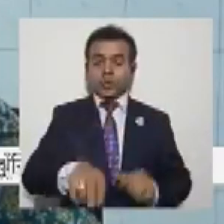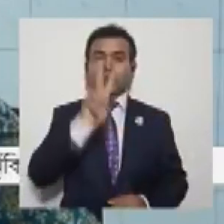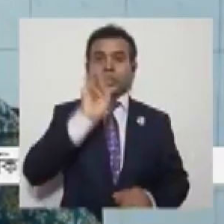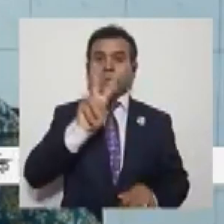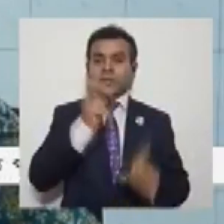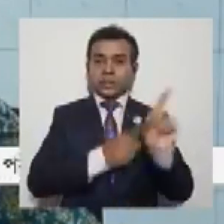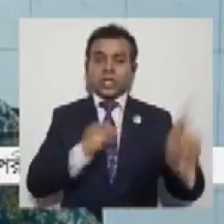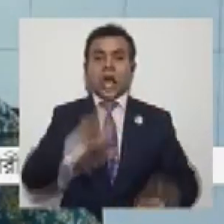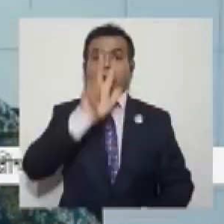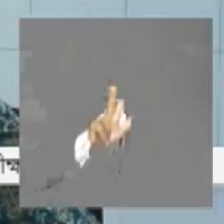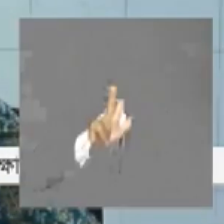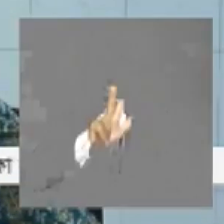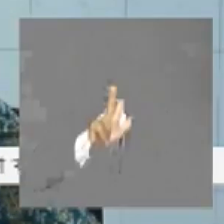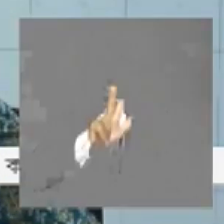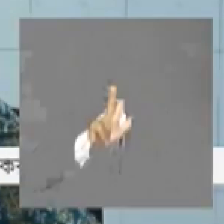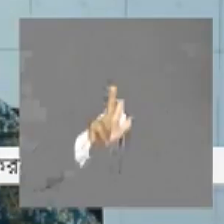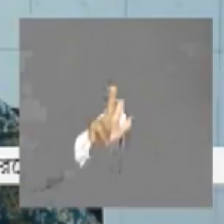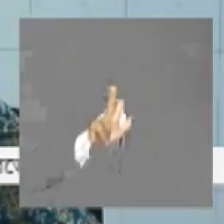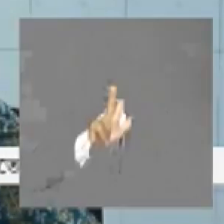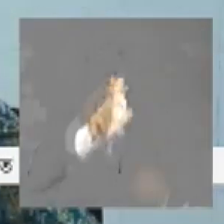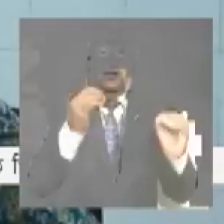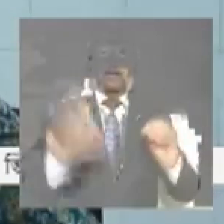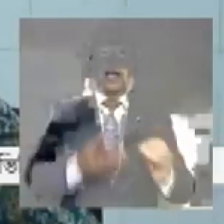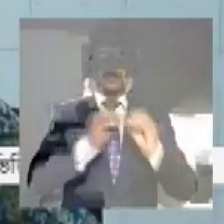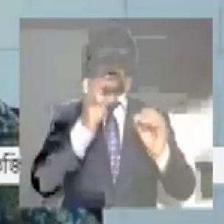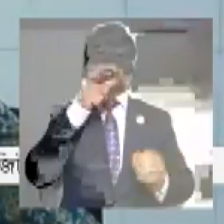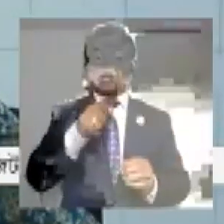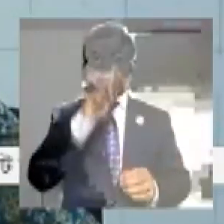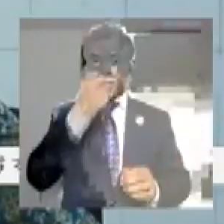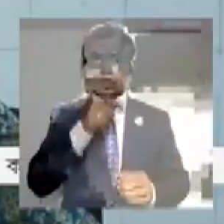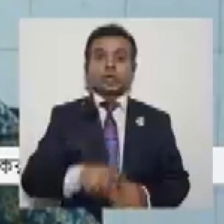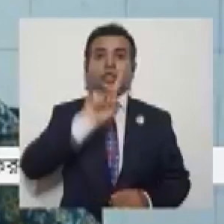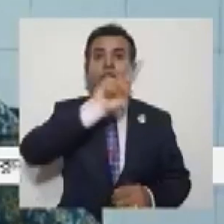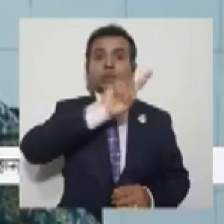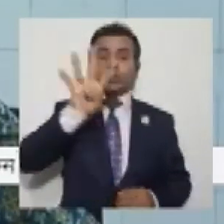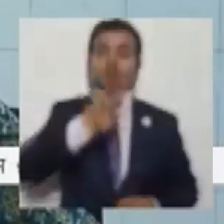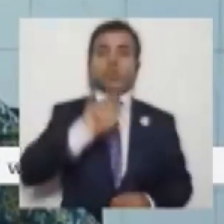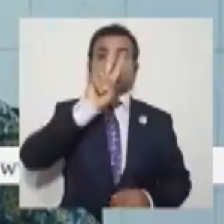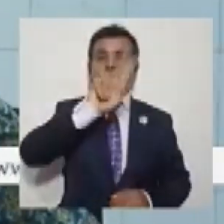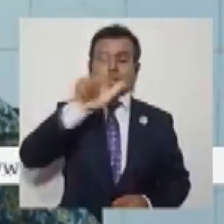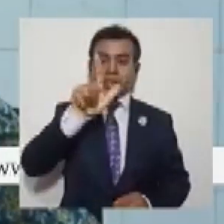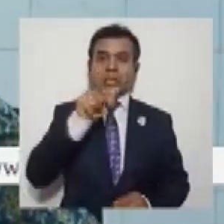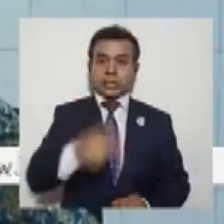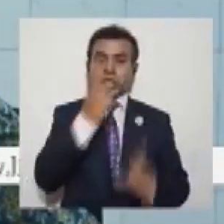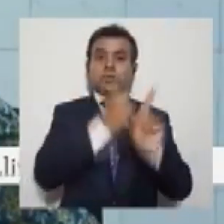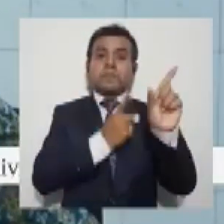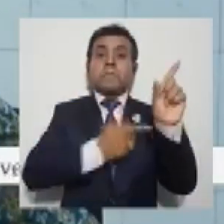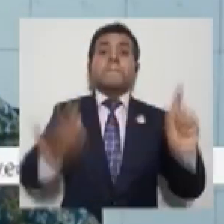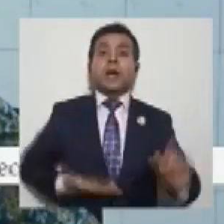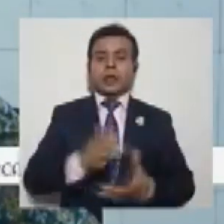আমি সর্বপ্রথমে জানাই যে আমরা কতগুলো পরীক্ষা করেছি, গত 24 ঘন্টা, এবং কতগুলো নমুনা সংগৃহীত